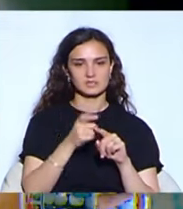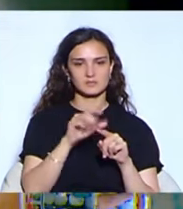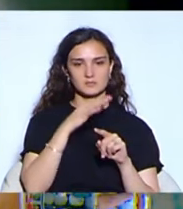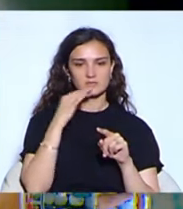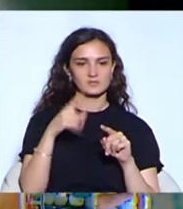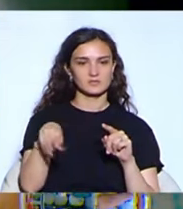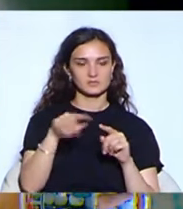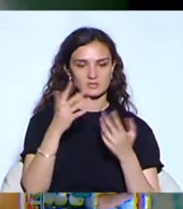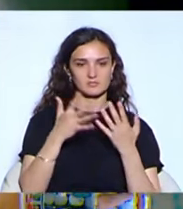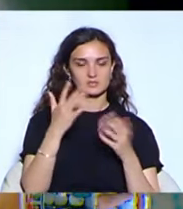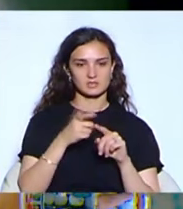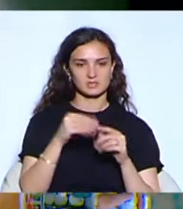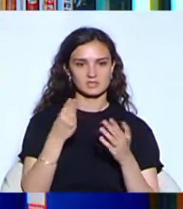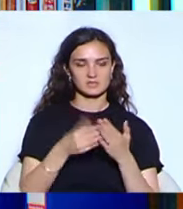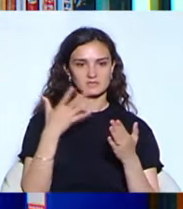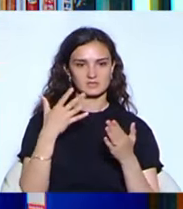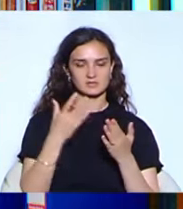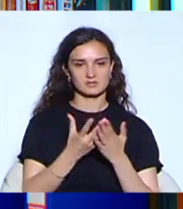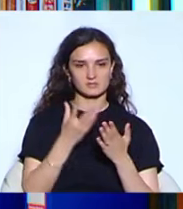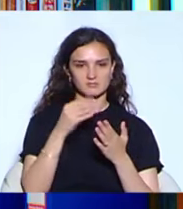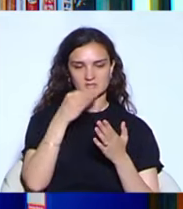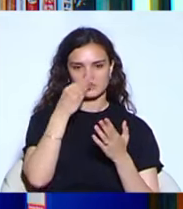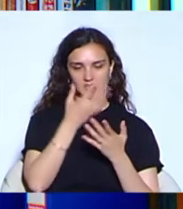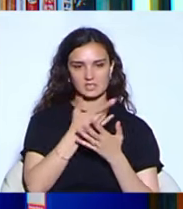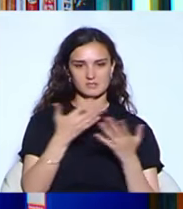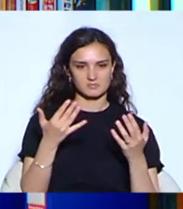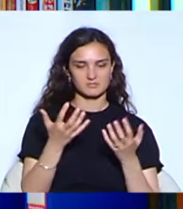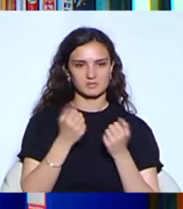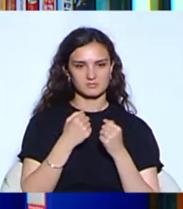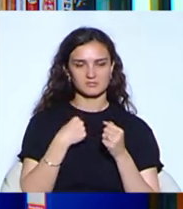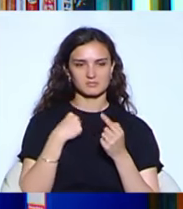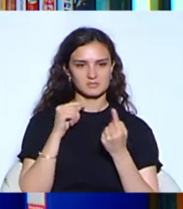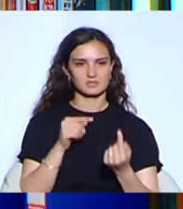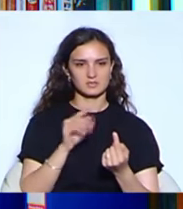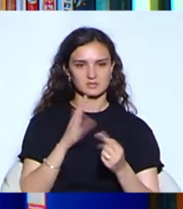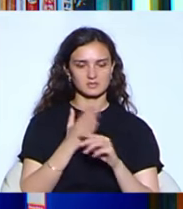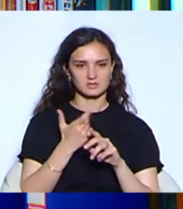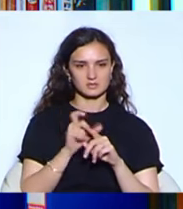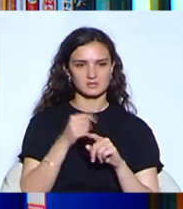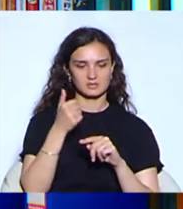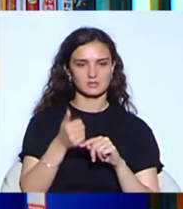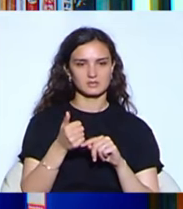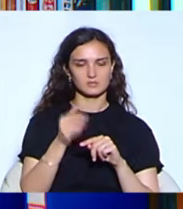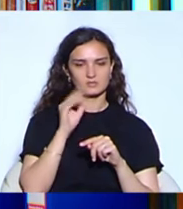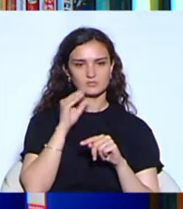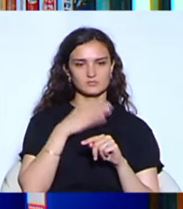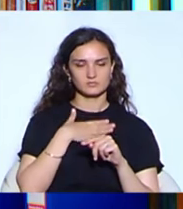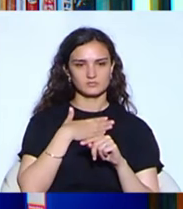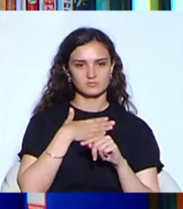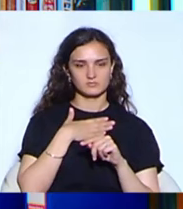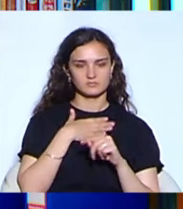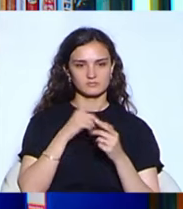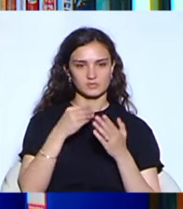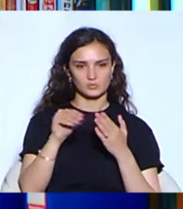ბევრი თქვენგანი ალბათ საკმაოდ ძვირს იხდის მიკრომწვანილების შეძენისას. მე არ ვარ ამის წინააღმდეგი, პირიქით ძალიან კარგია, როდესაც ჩვენ